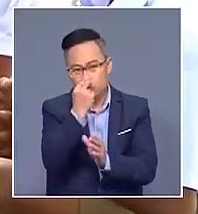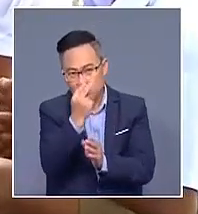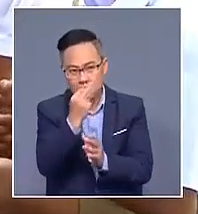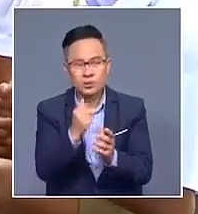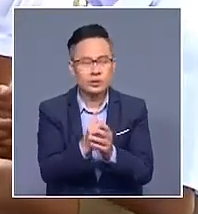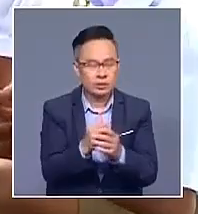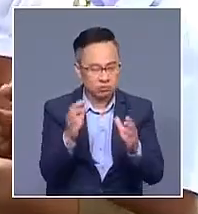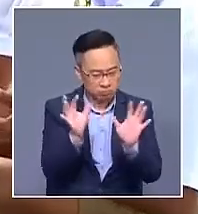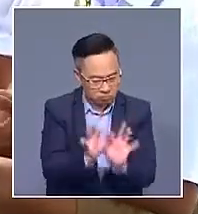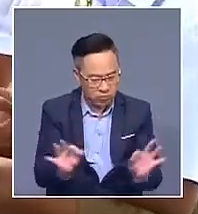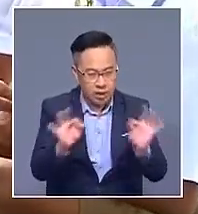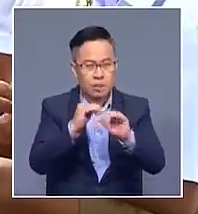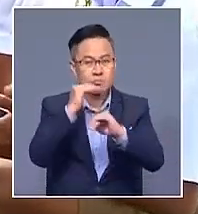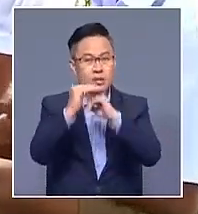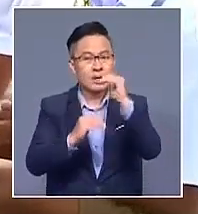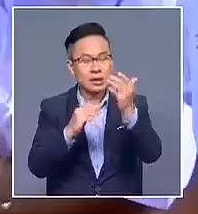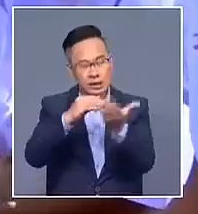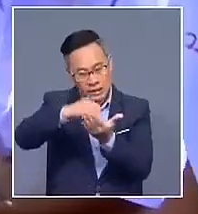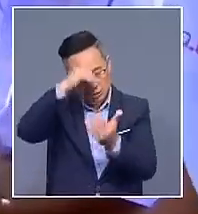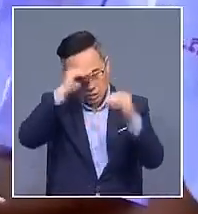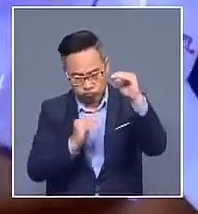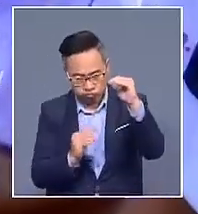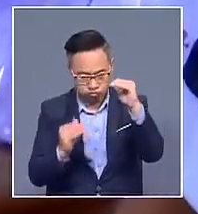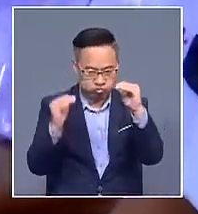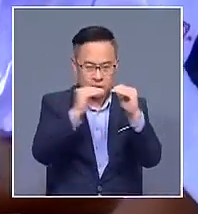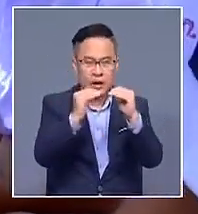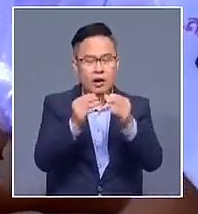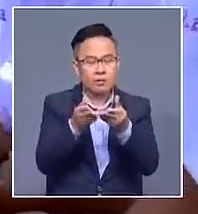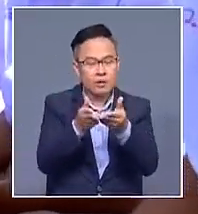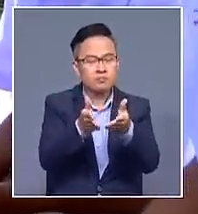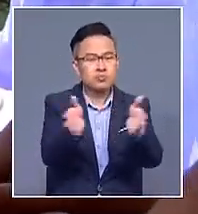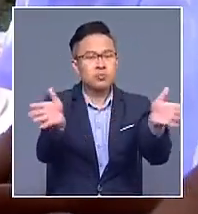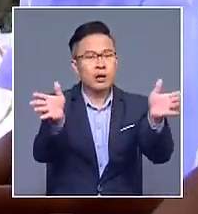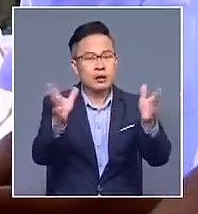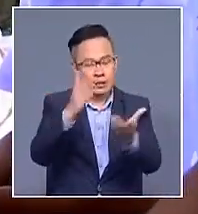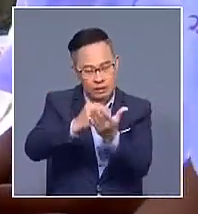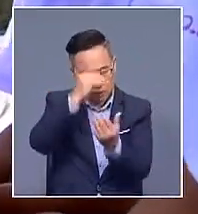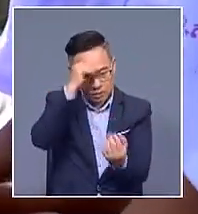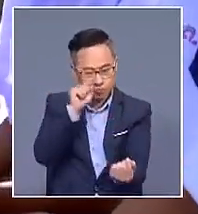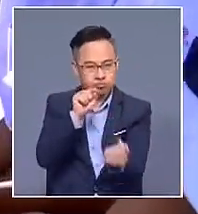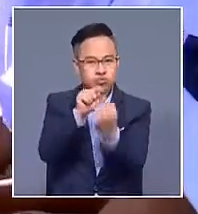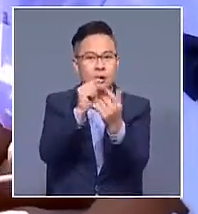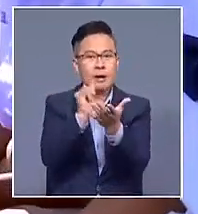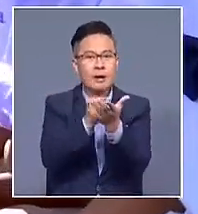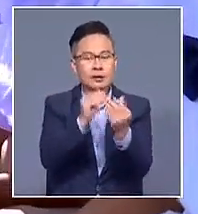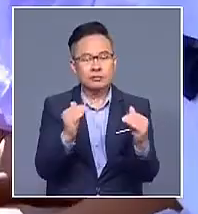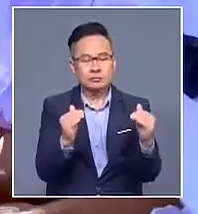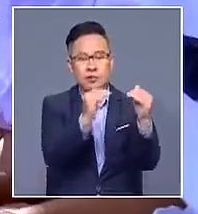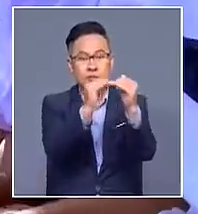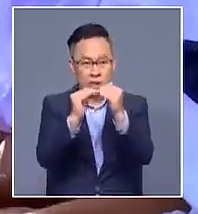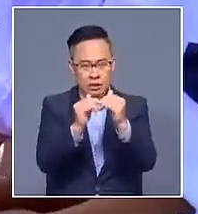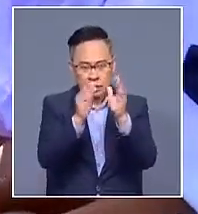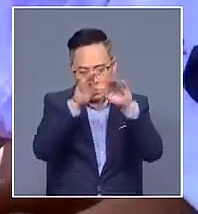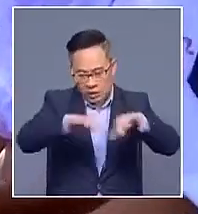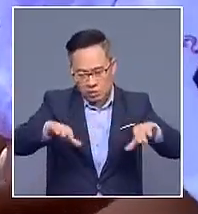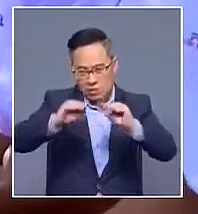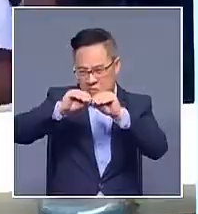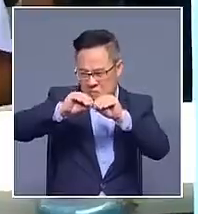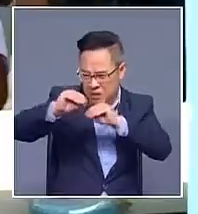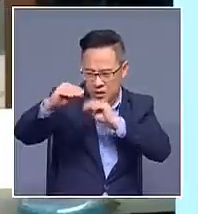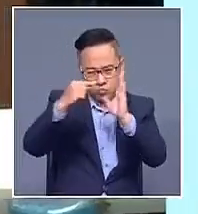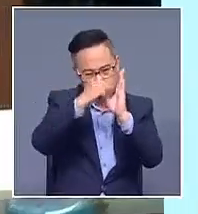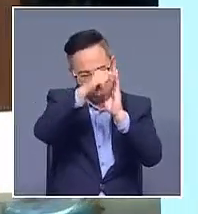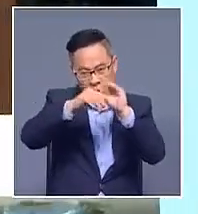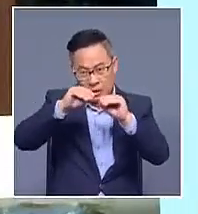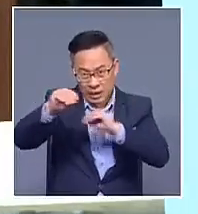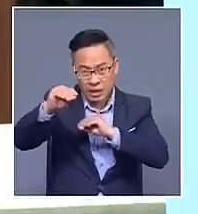การศึกษาและขยายโอกาสการเรียนรู้ให้กับเด็กๆอย่างเท่าเทียมแม้ว่าน้องๆ อีกจำนวนมากจะอยู่ในพื้นที่ห่างไกลไม่มีโอกาสได้ไป